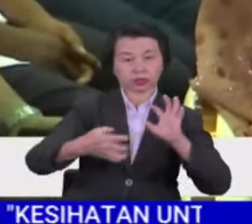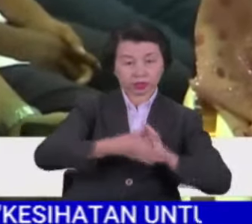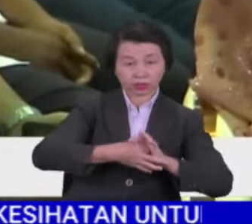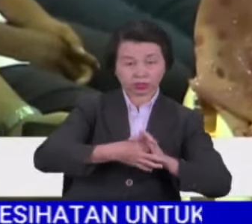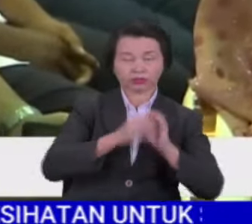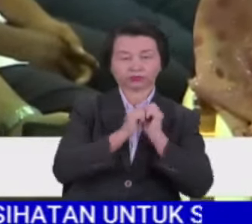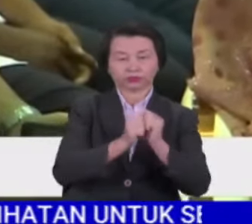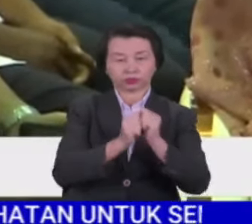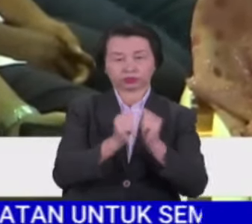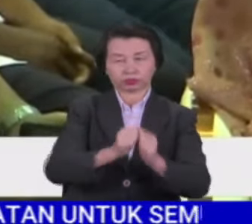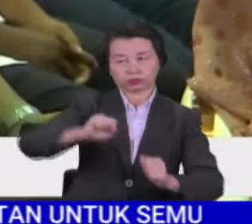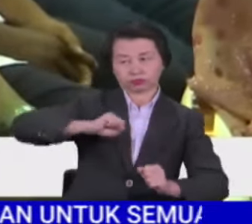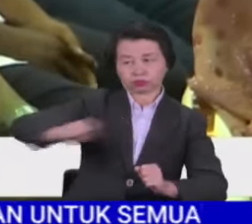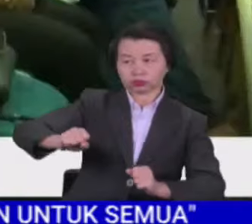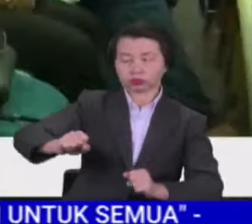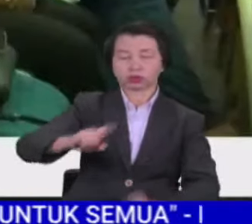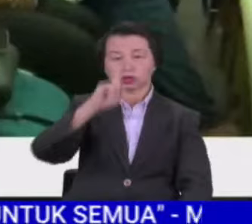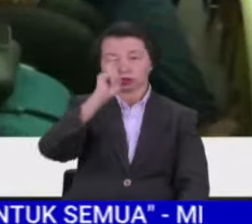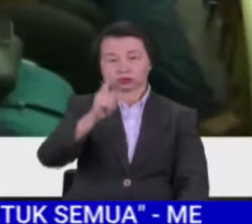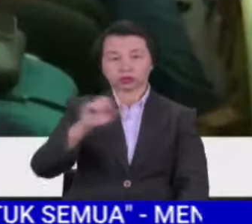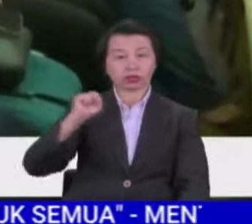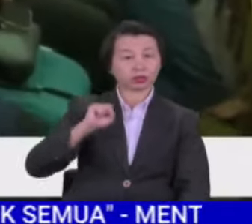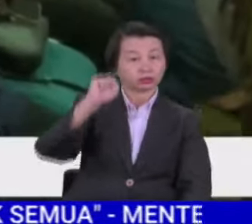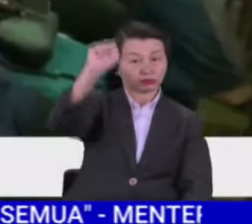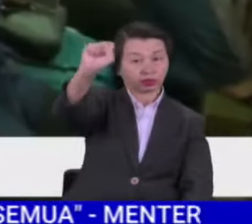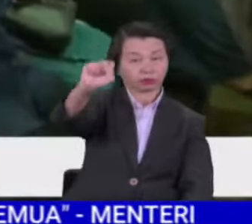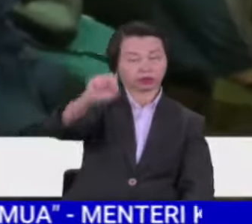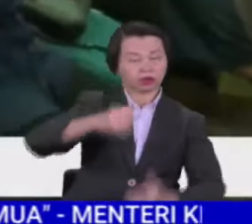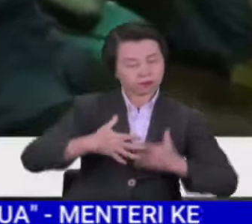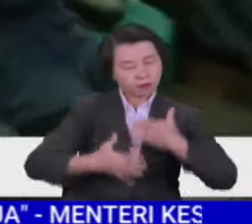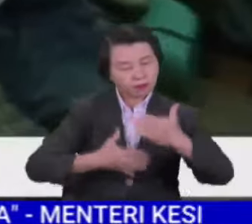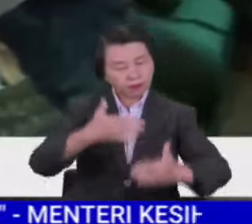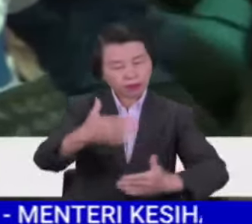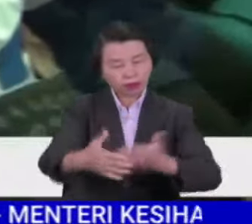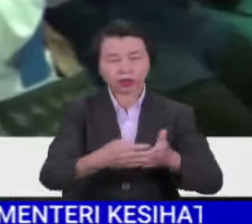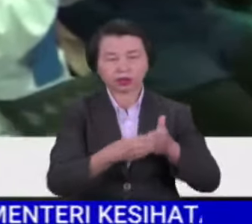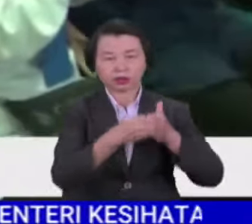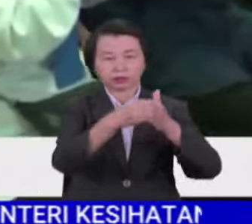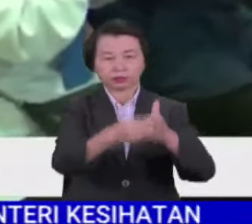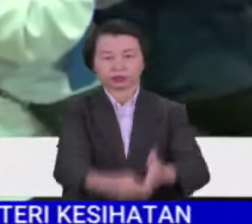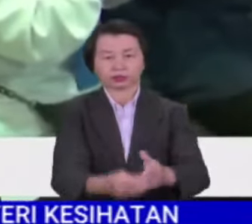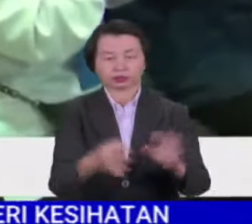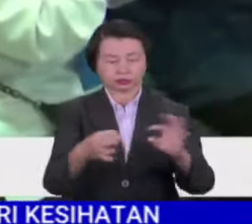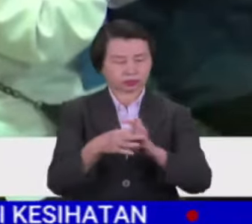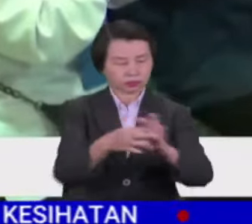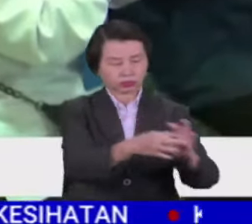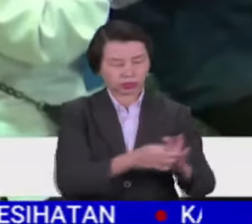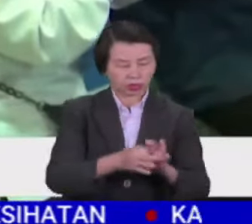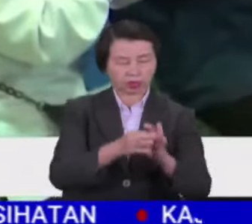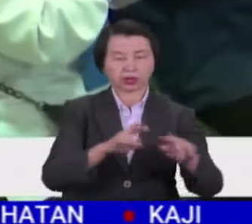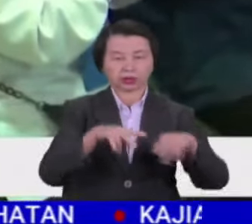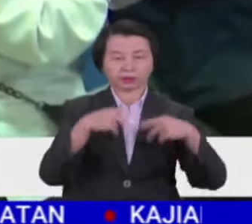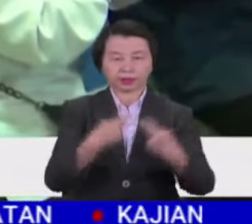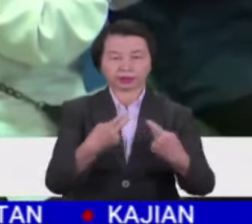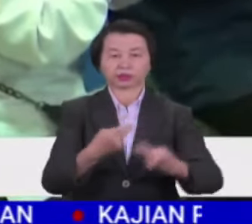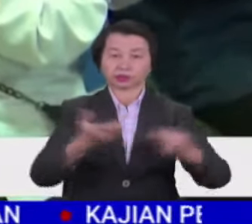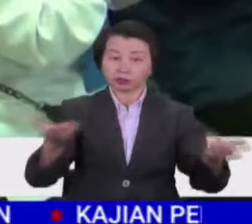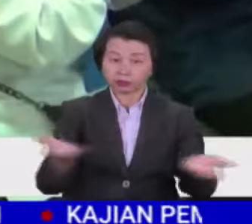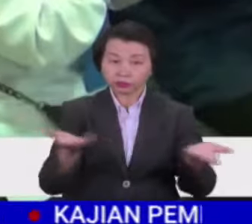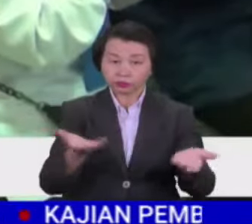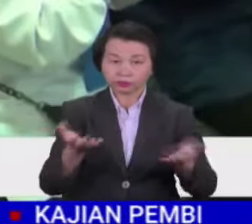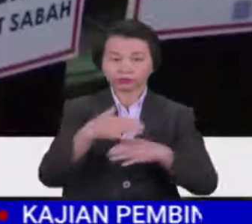bersama-sama berjuang bagi memastikan Sabah terus maju Dan dipimpin oleh gabungan Pati tempatan